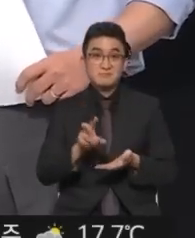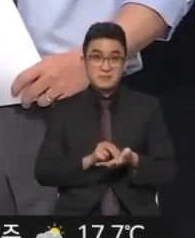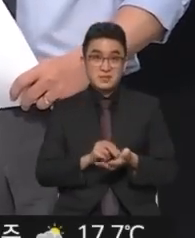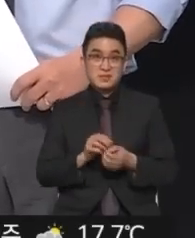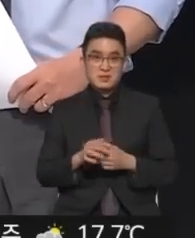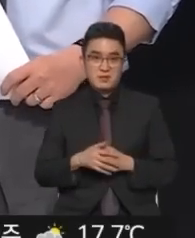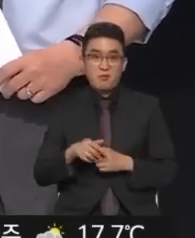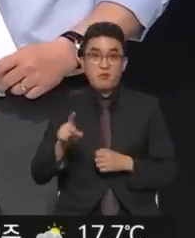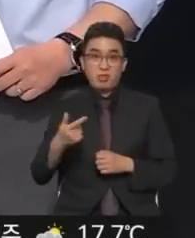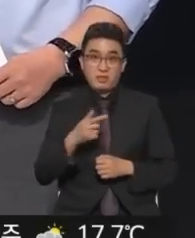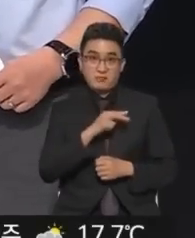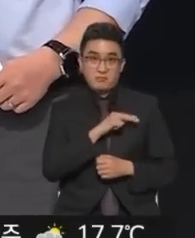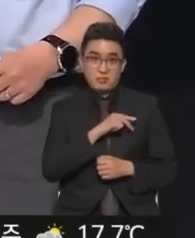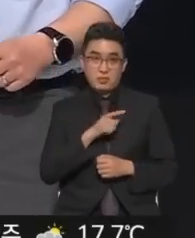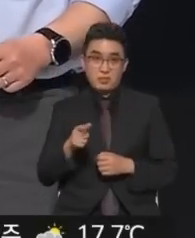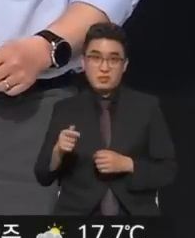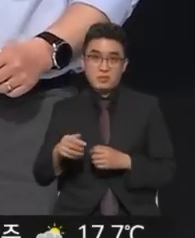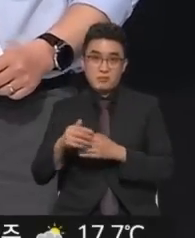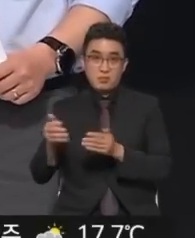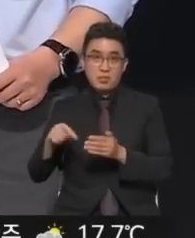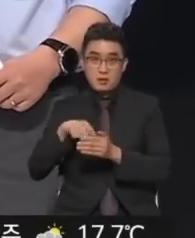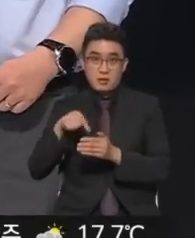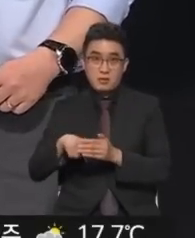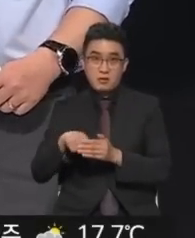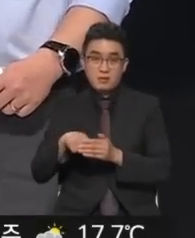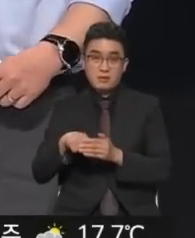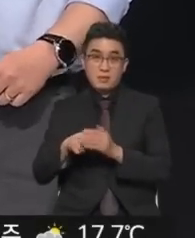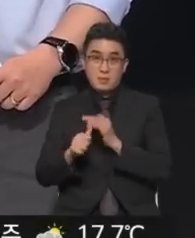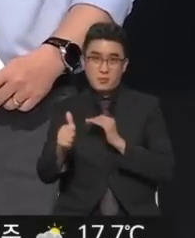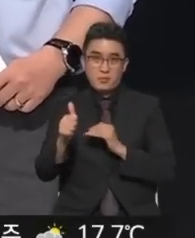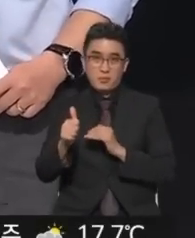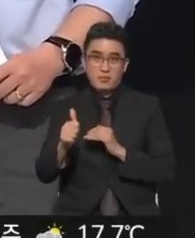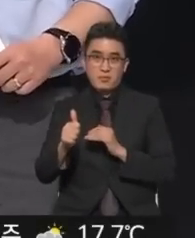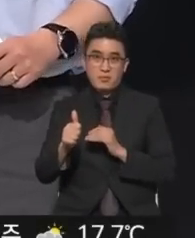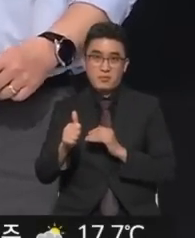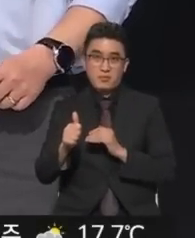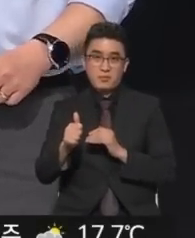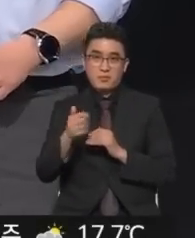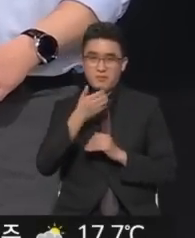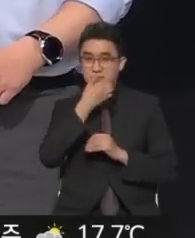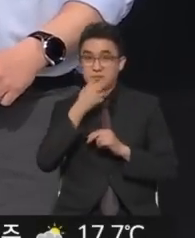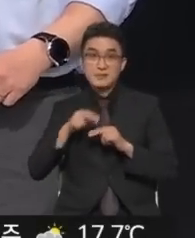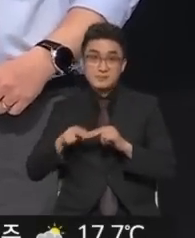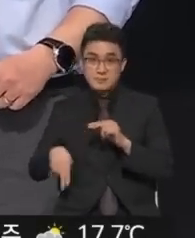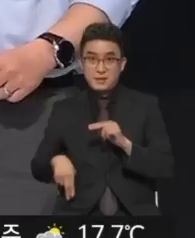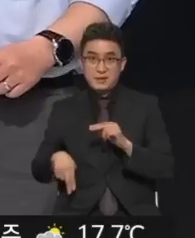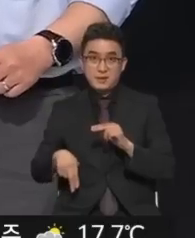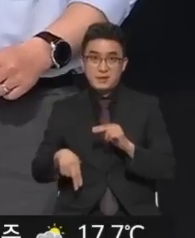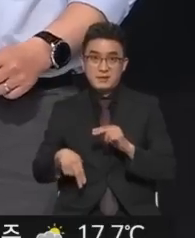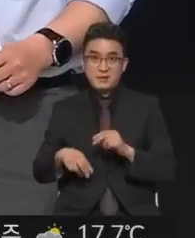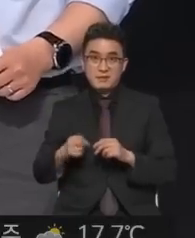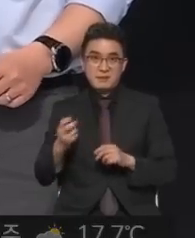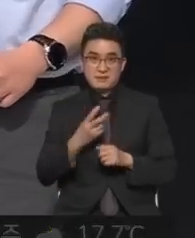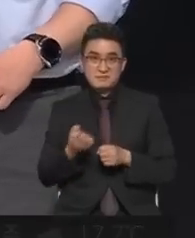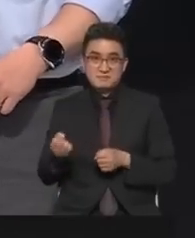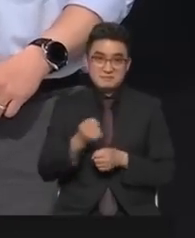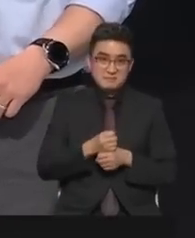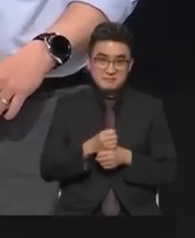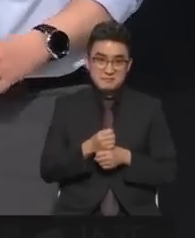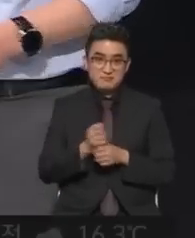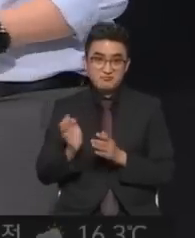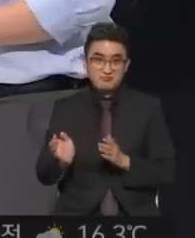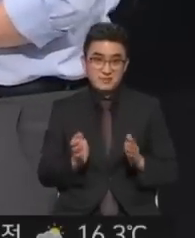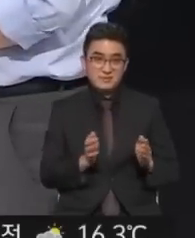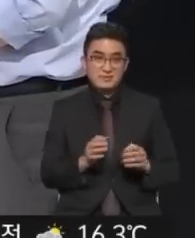권성동 의원은 원내대표직에서 불명예 퇴진을 했죠. 최근엔 거친 혀를 자랑하며 다시 존재감을 드러내고 있는데요.